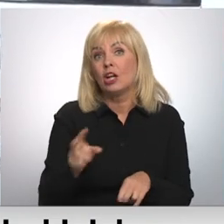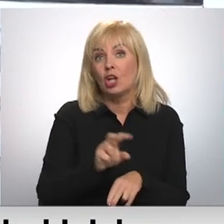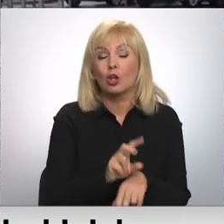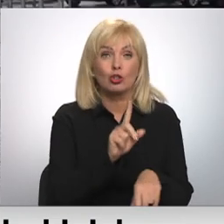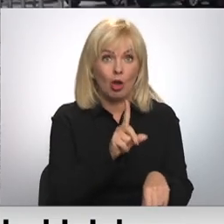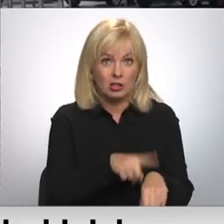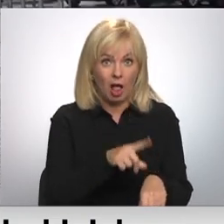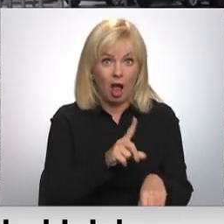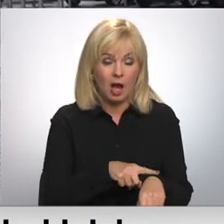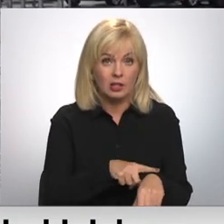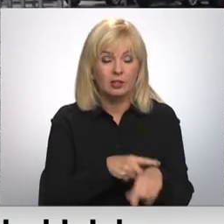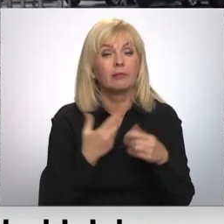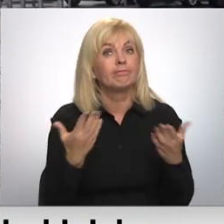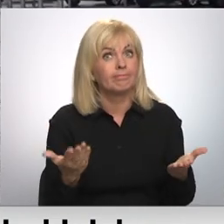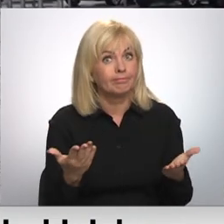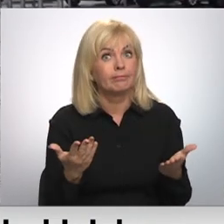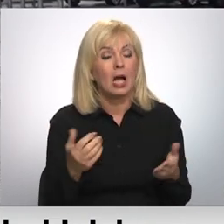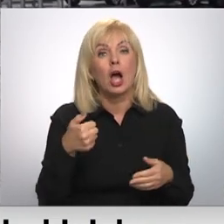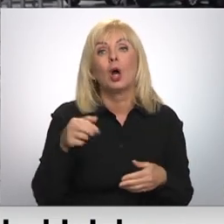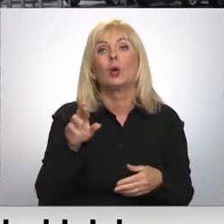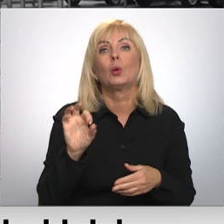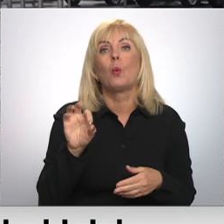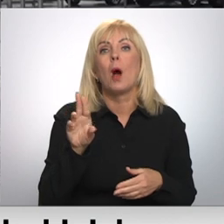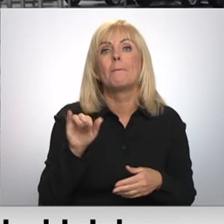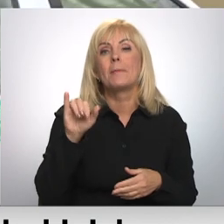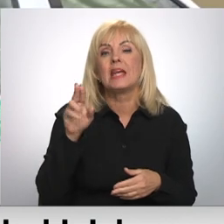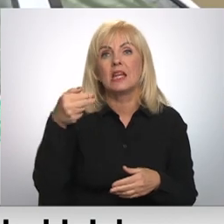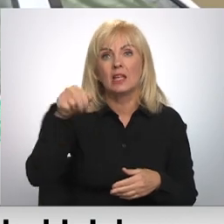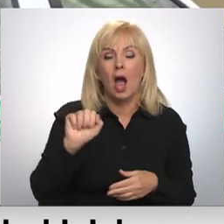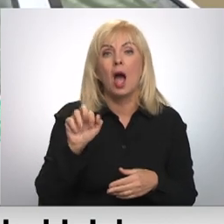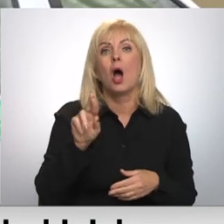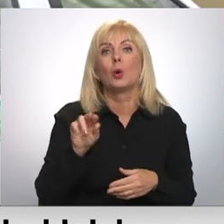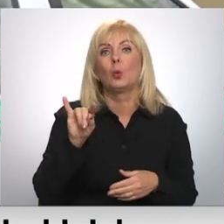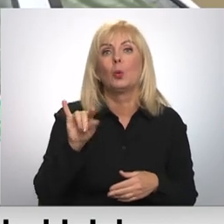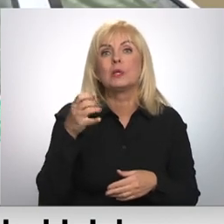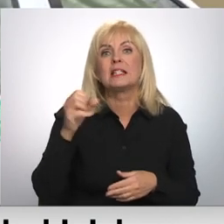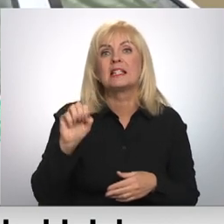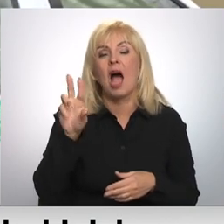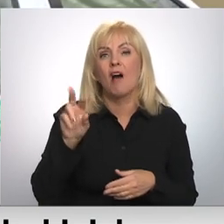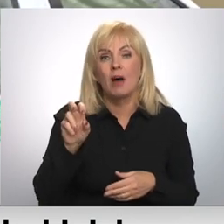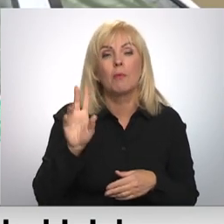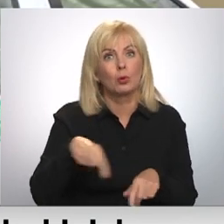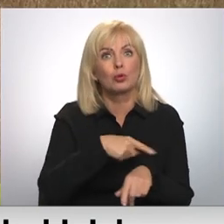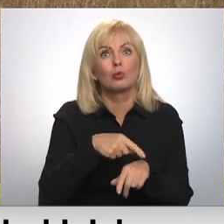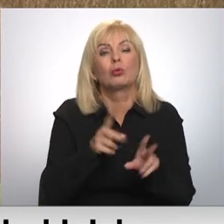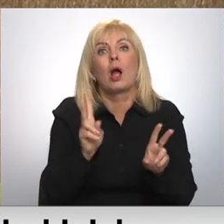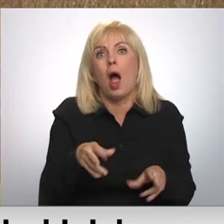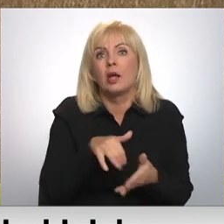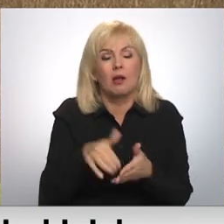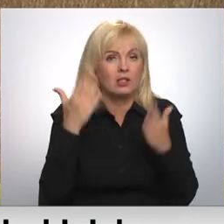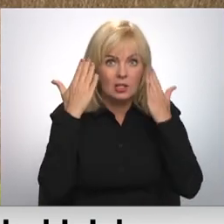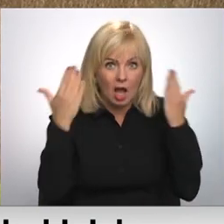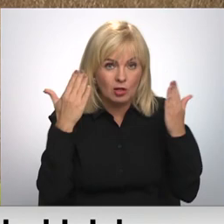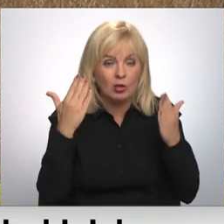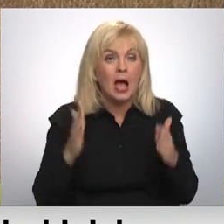laiks, teiksim, grobiņa Rucava ir stunda, tā kā nezinu, kā mums ies.